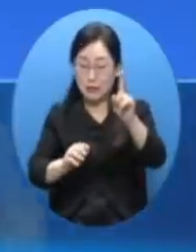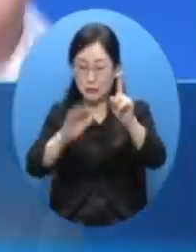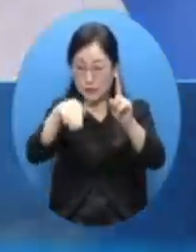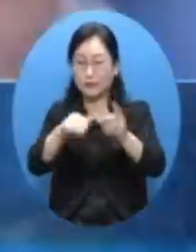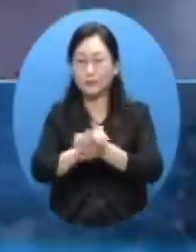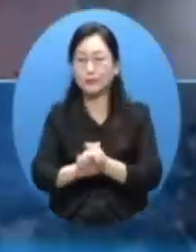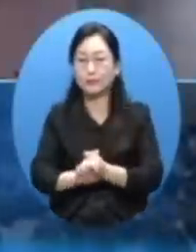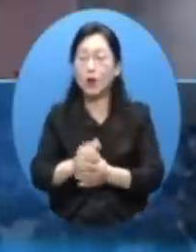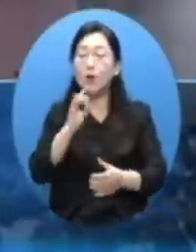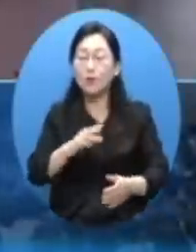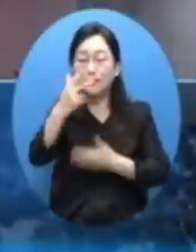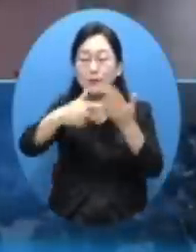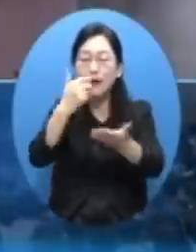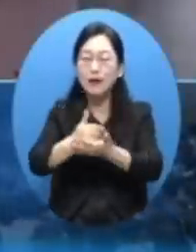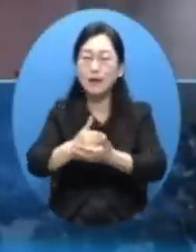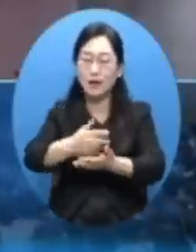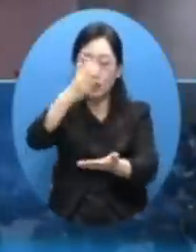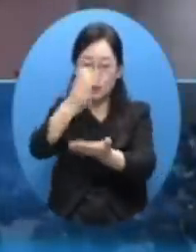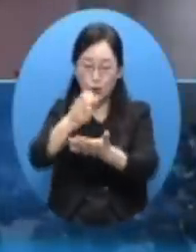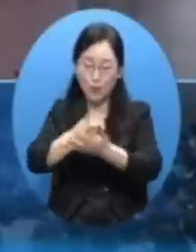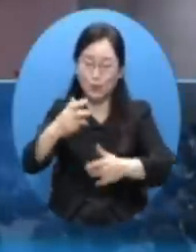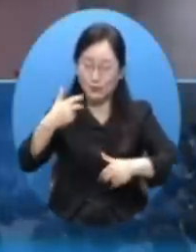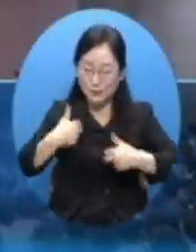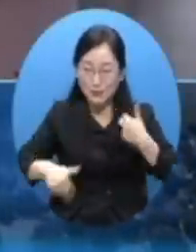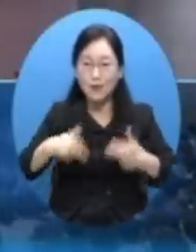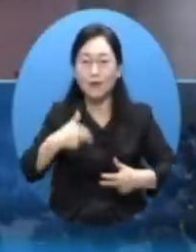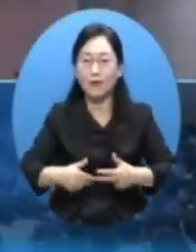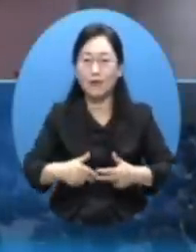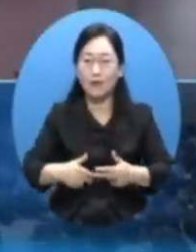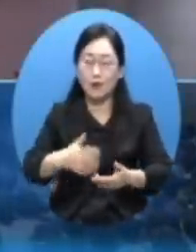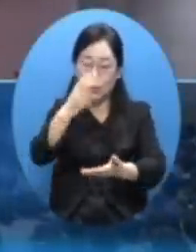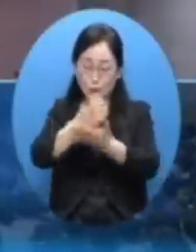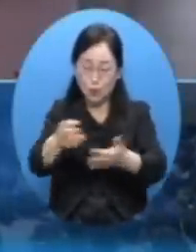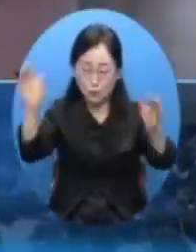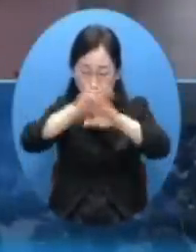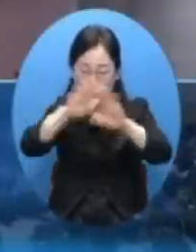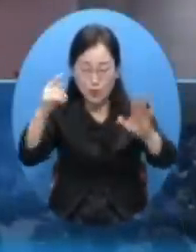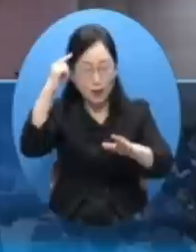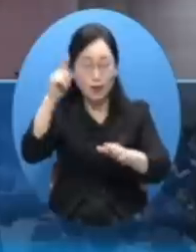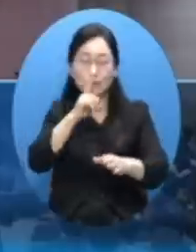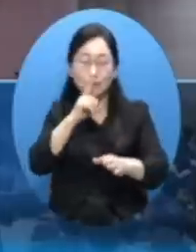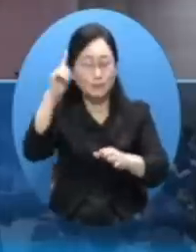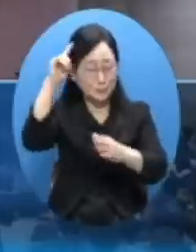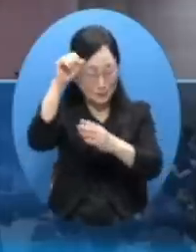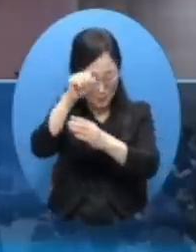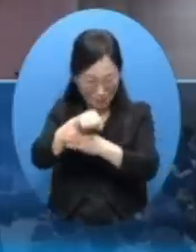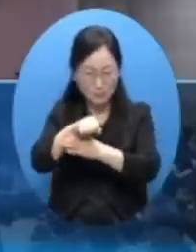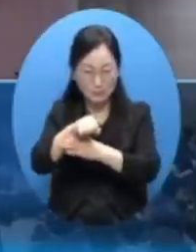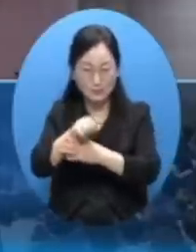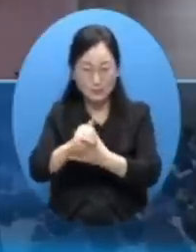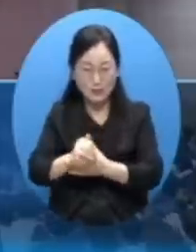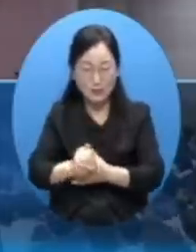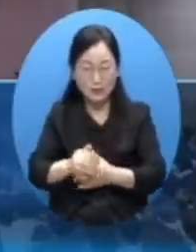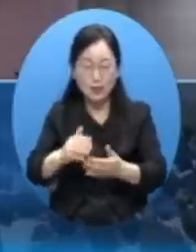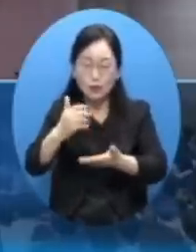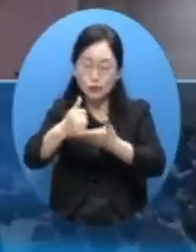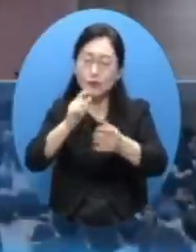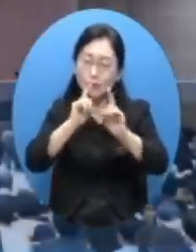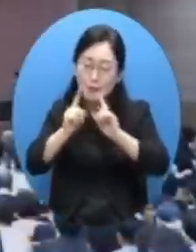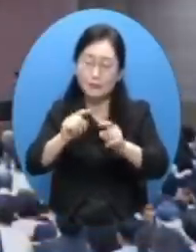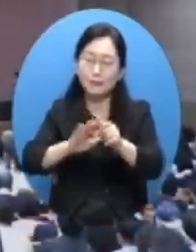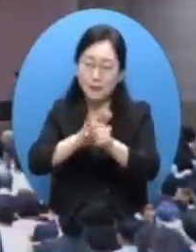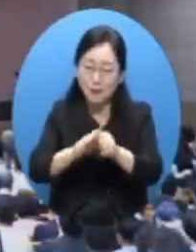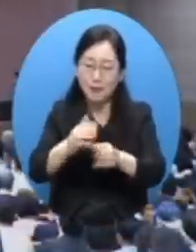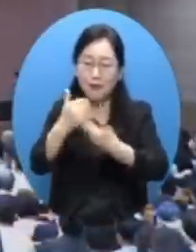말씀합니다. 오직 야훼의 율법을 즐거워하여 그의 율법을 주로 묵상하는도다. 언제나 주의 말씀을 사랑하고